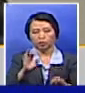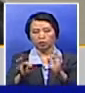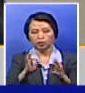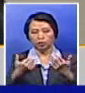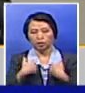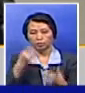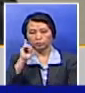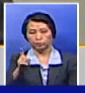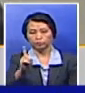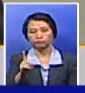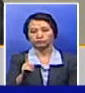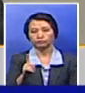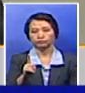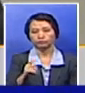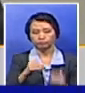ada